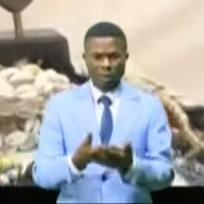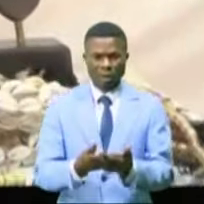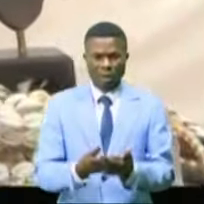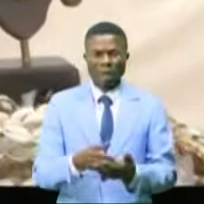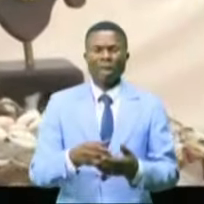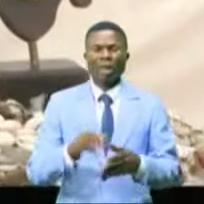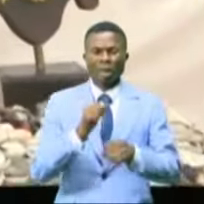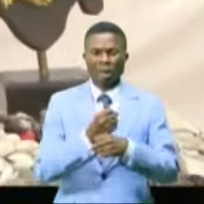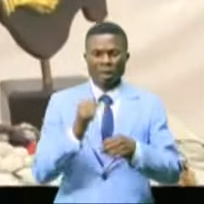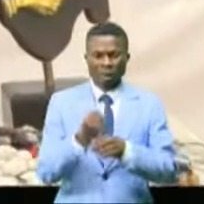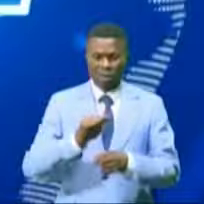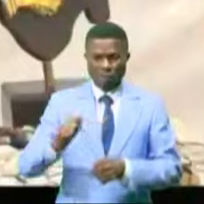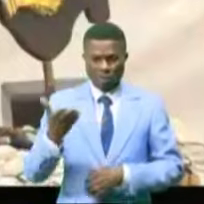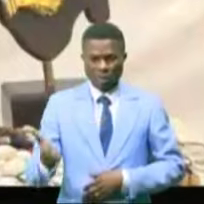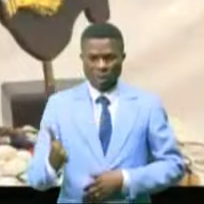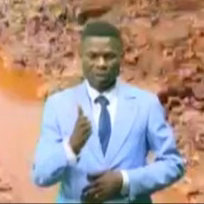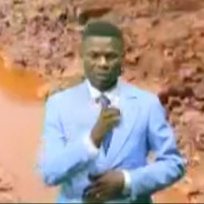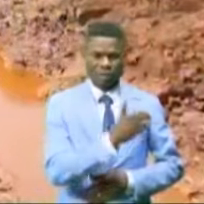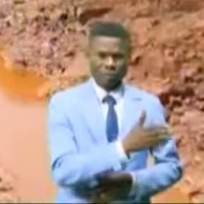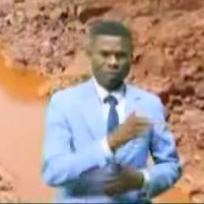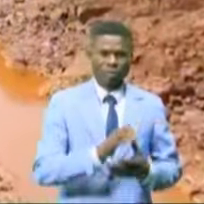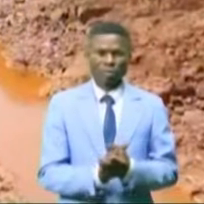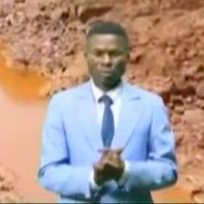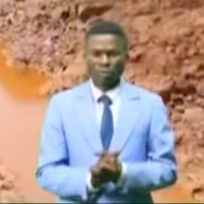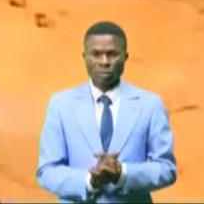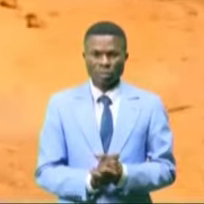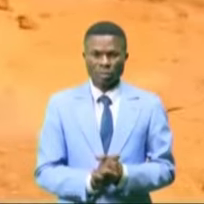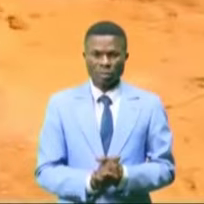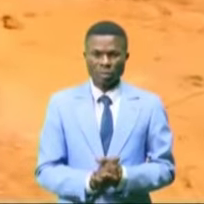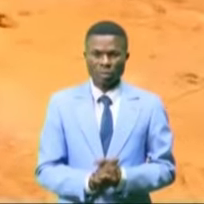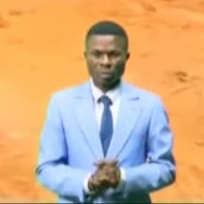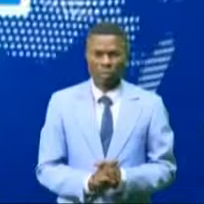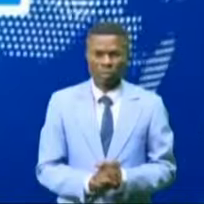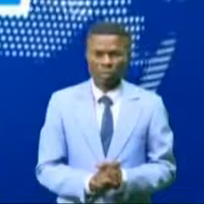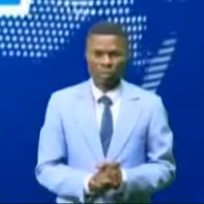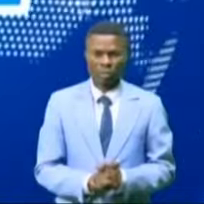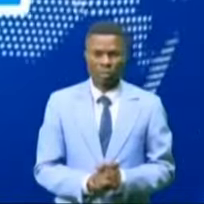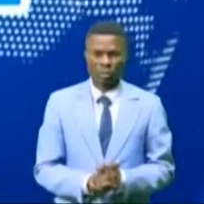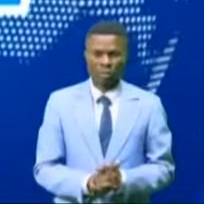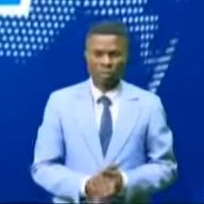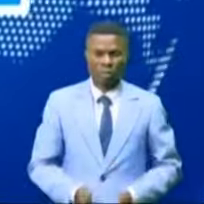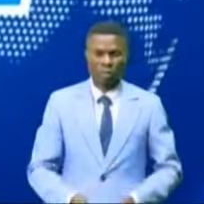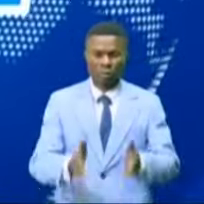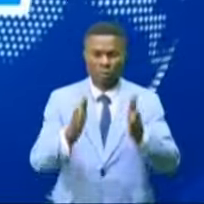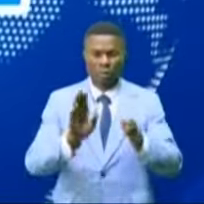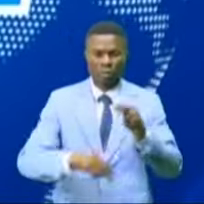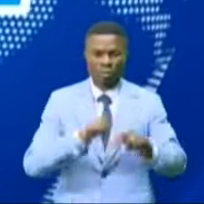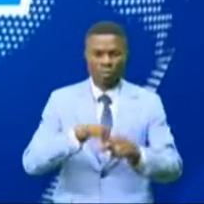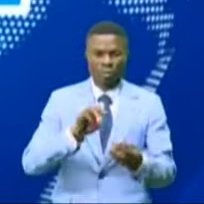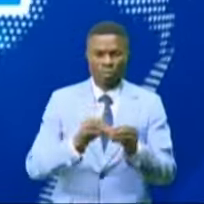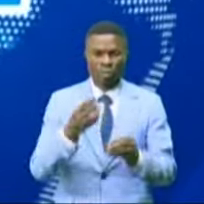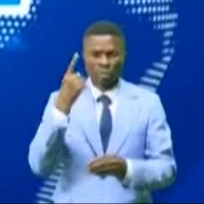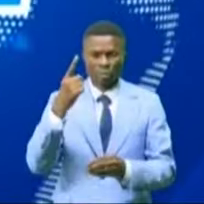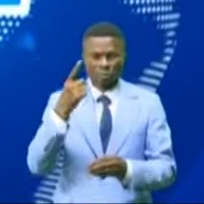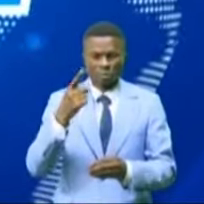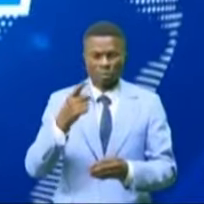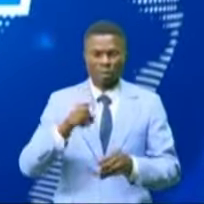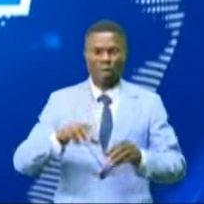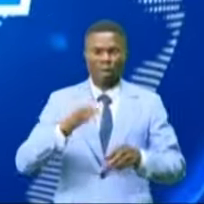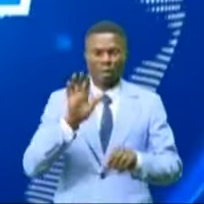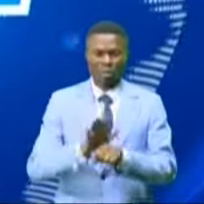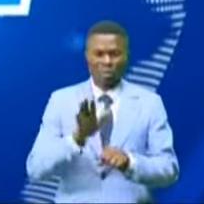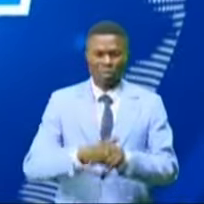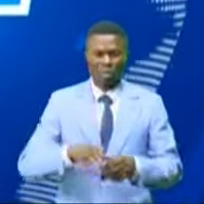femmes entrepreneurs. Le tronçon routier compris entre la ville nationale numéro 1 est menacée par